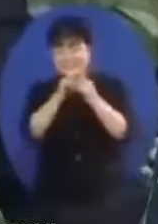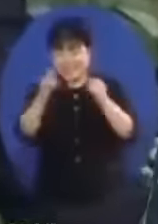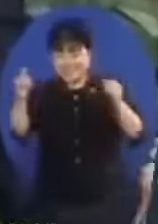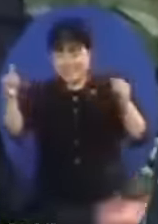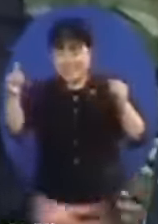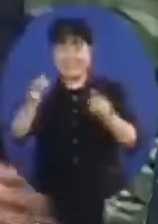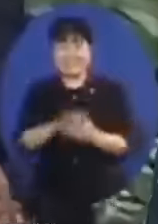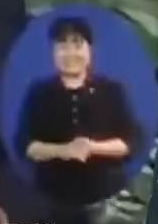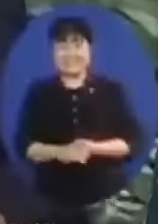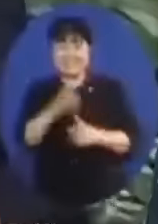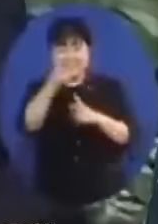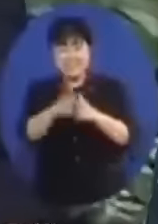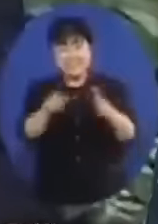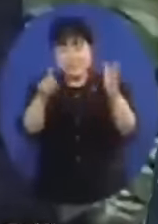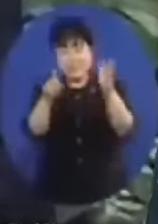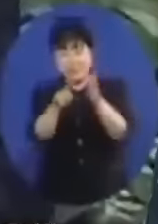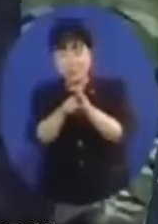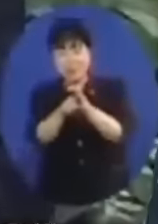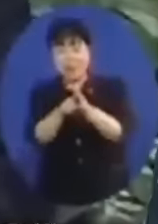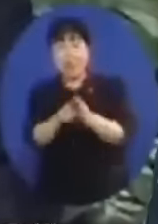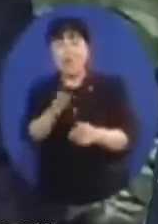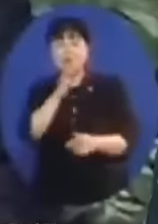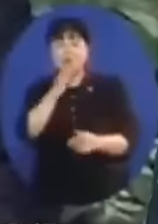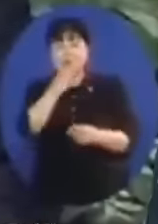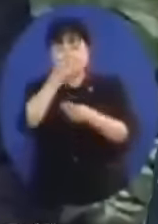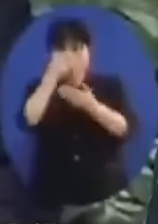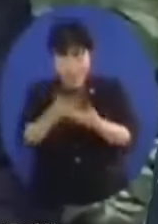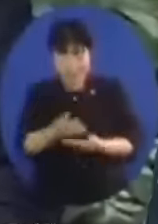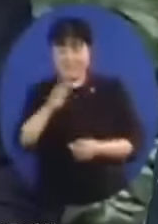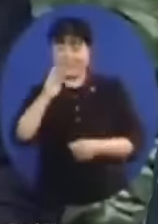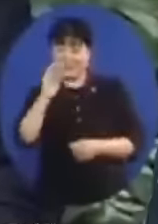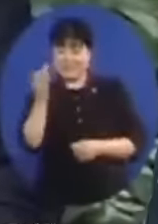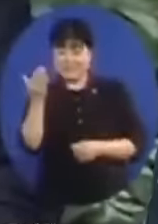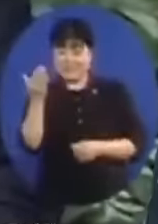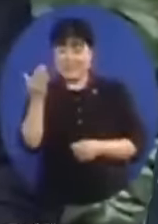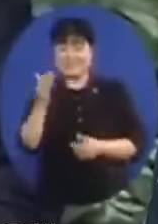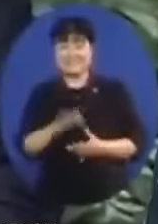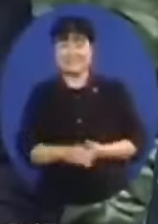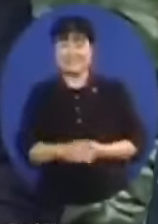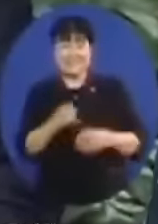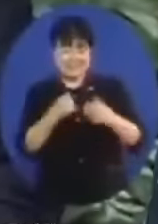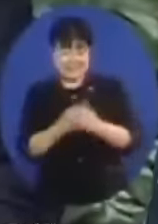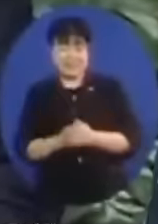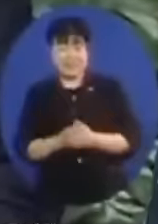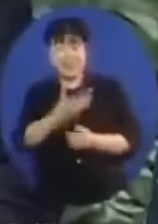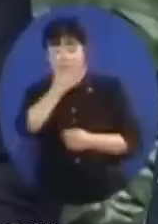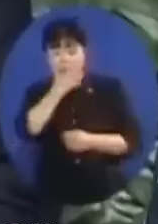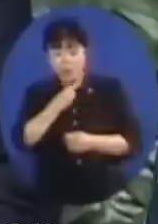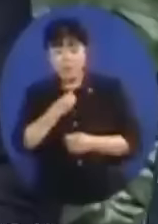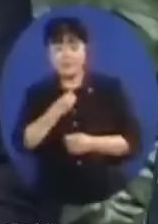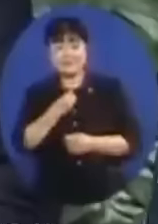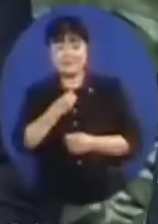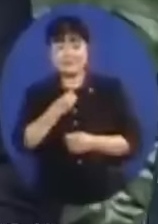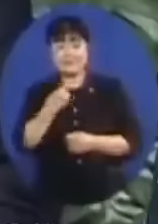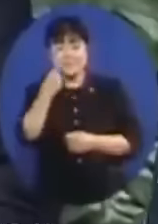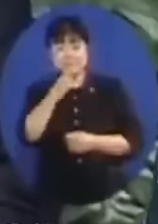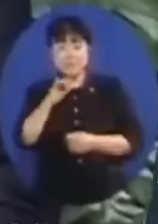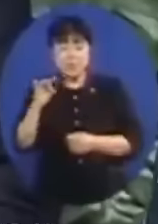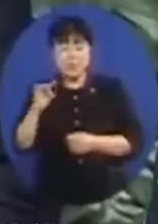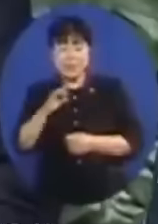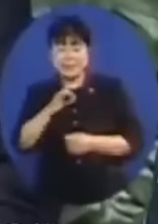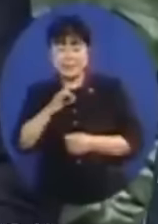것입니다. 예수 믿고 정말 복받은 사람들이 된 것입니다. 그러므로 이 복을